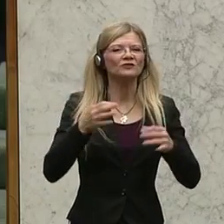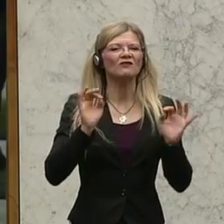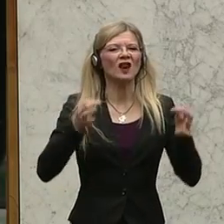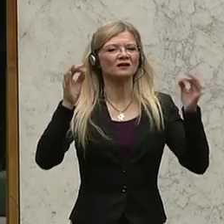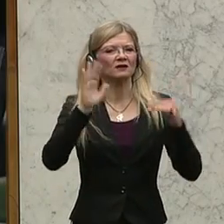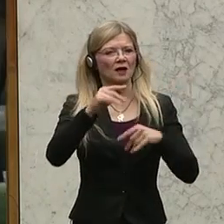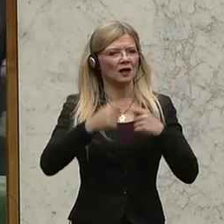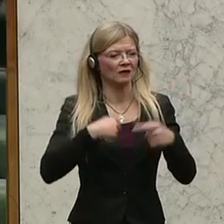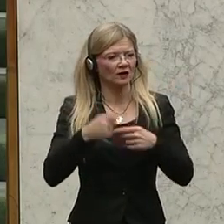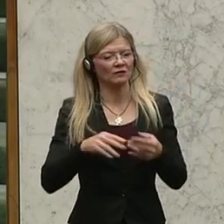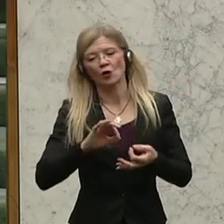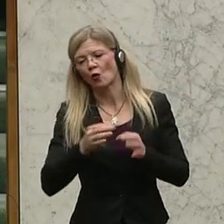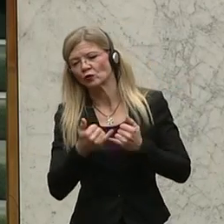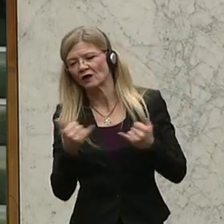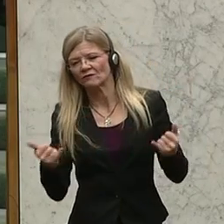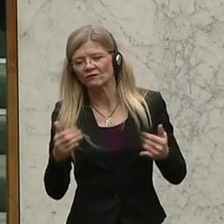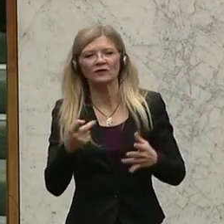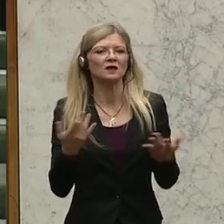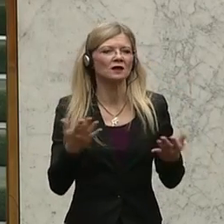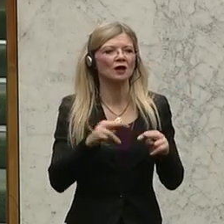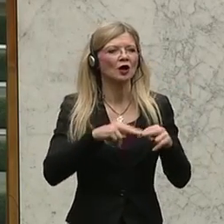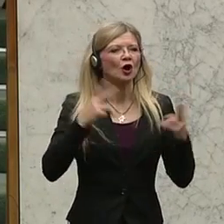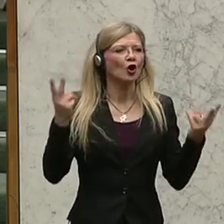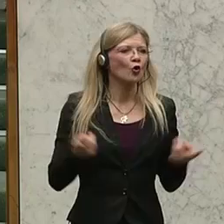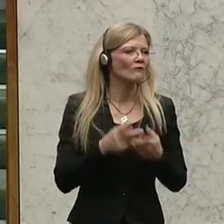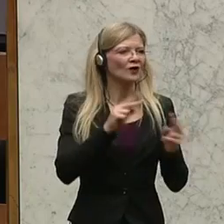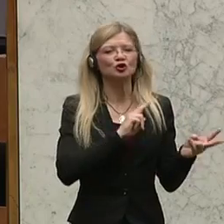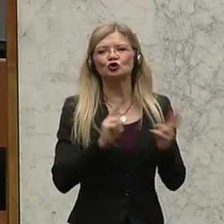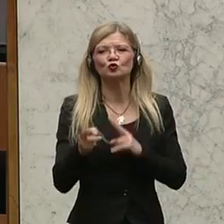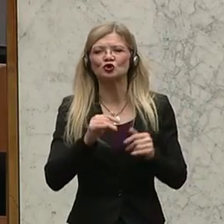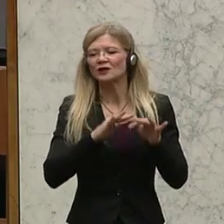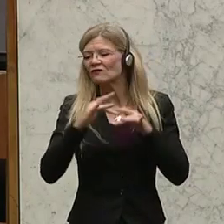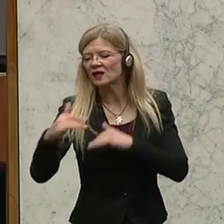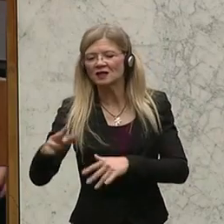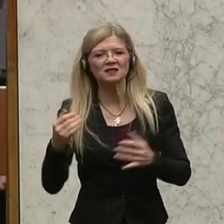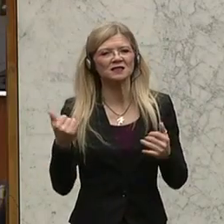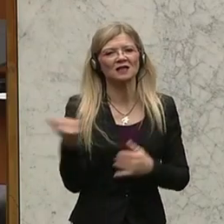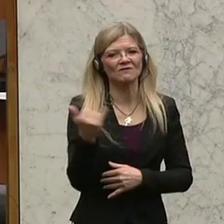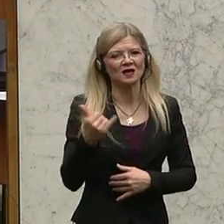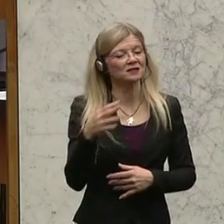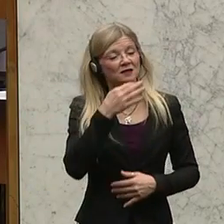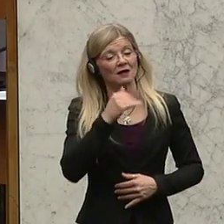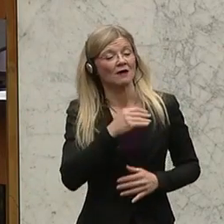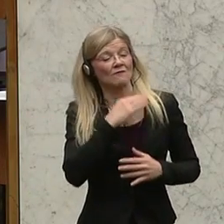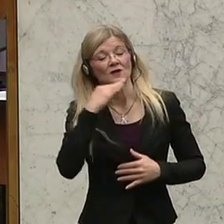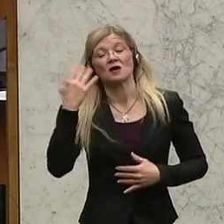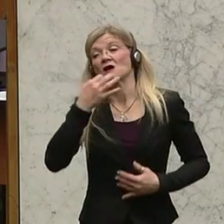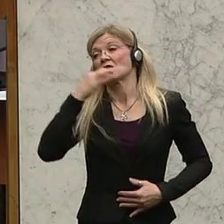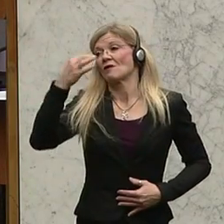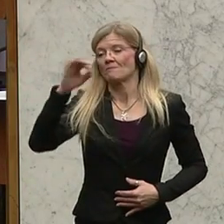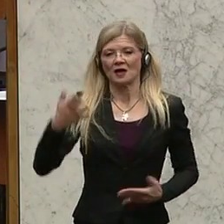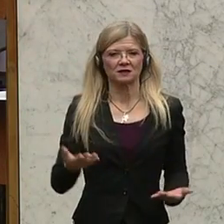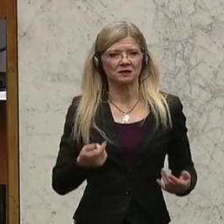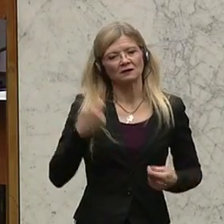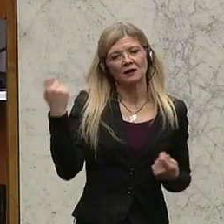Der ökologische Zustand der Fließgewässer hat sich massiv verbessert. Die Treibhausgase sind